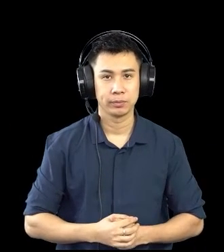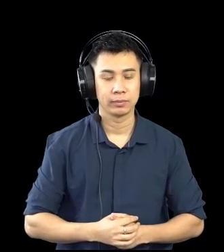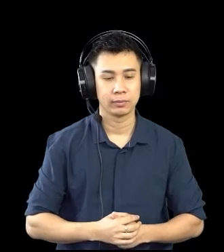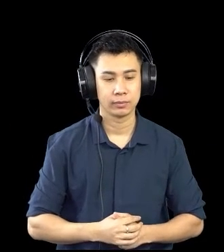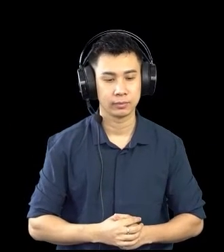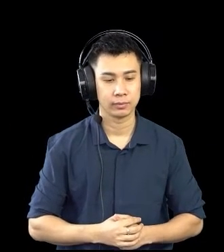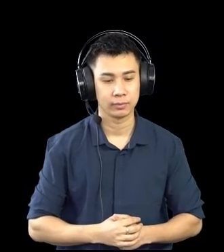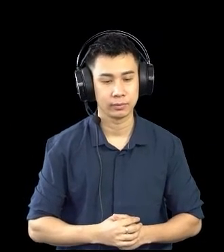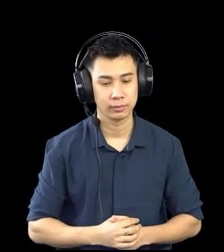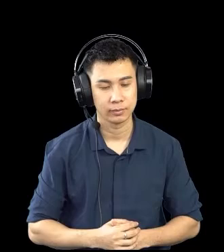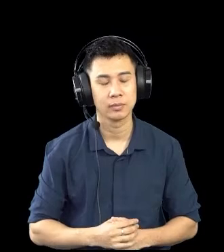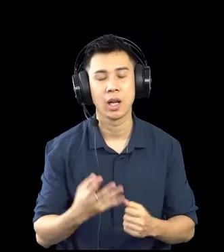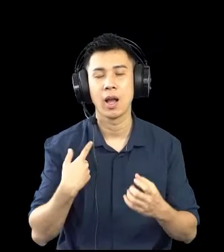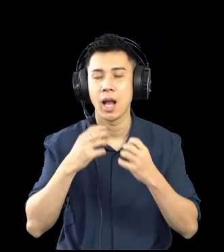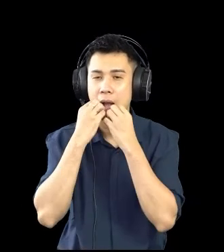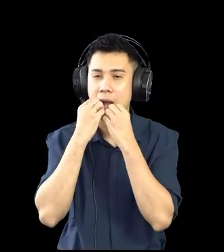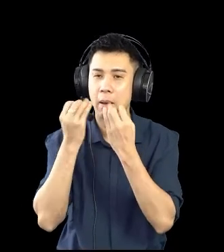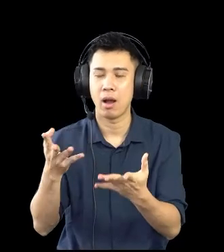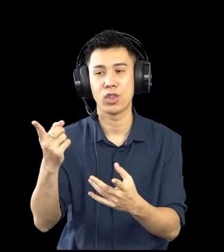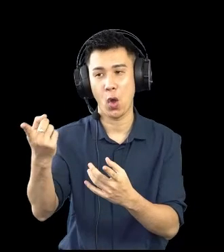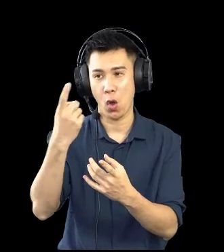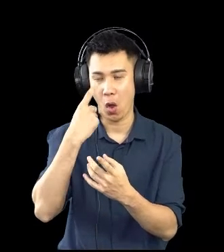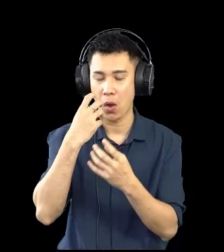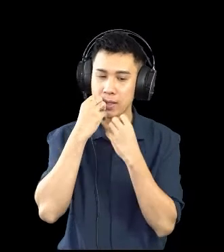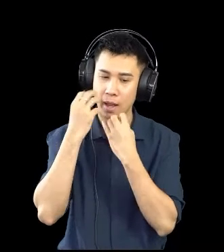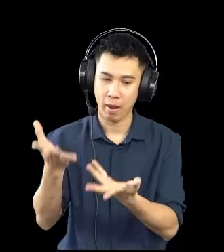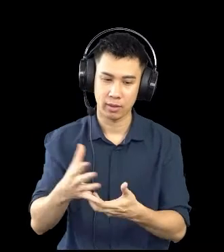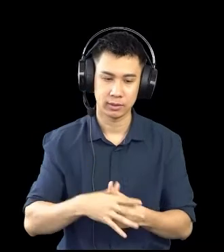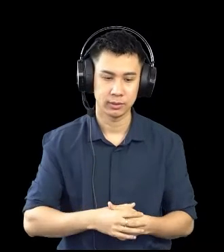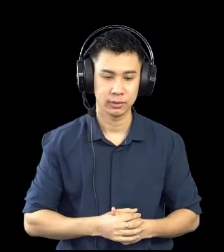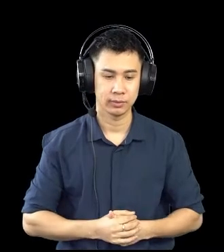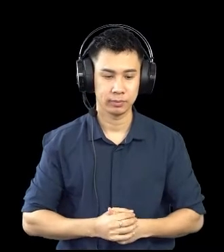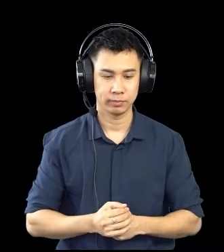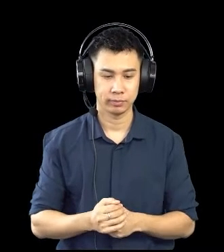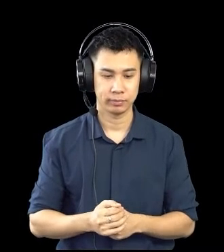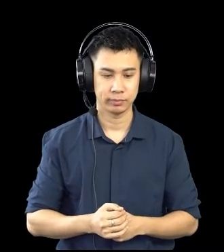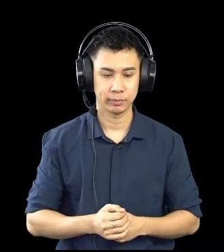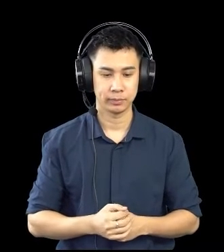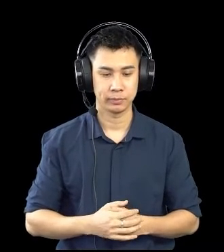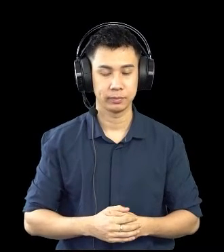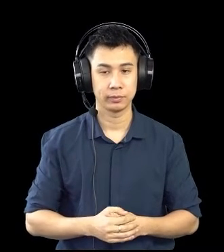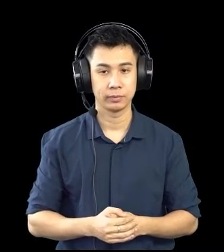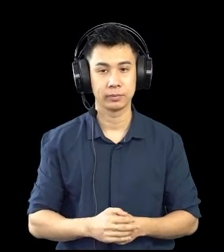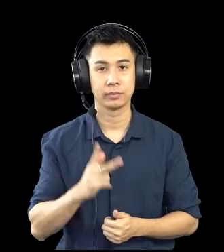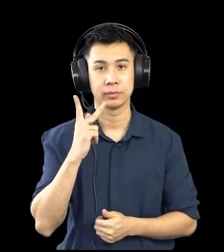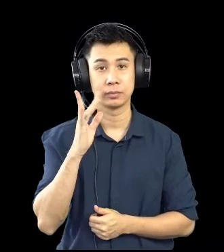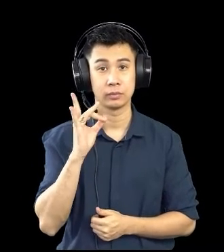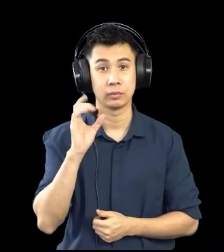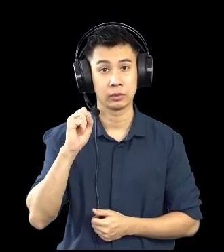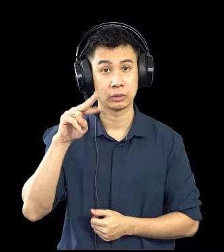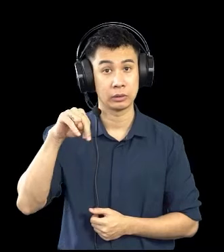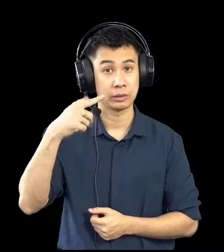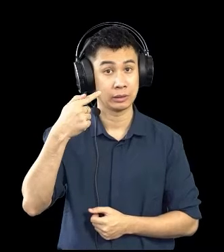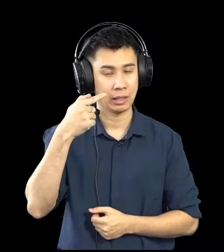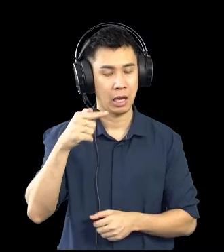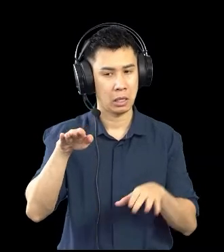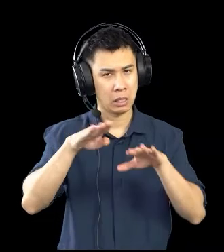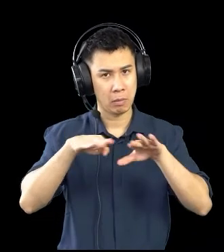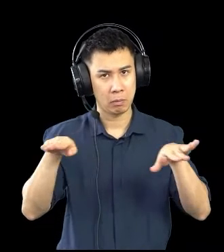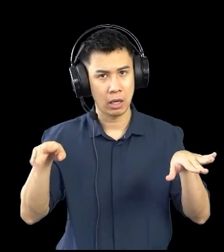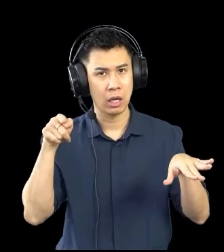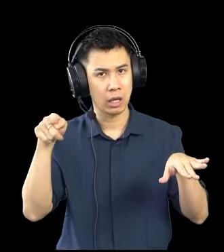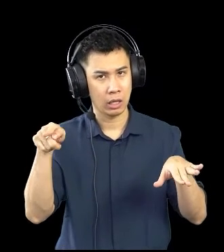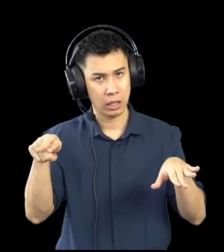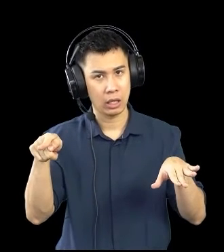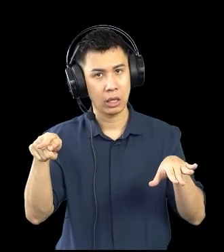Dạ em cảm ơn câu hỏi của chị Hà. Thì đối với việc mà bạn Khang ấy, thì hiện tại thì tất nhiên là đối với tất cả các